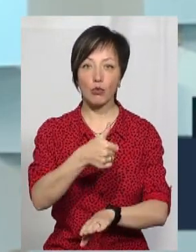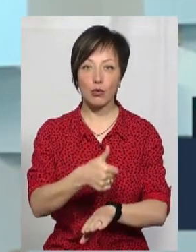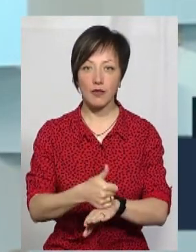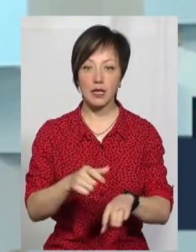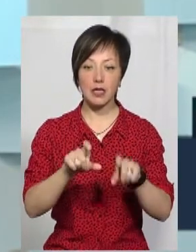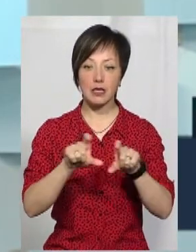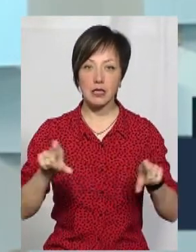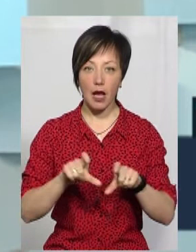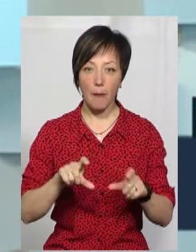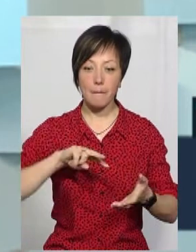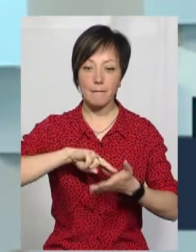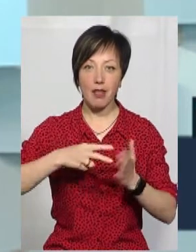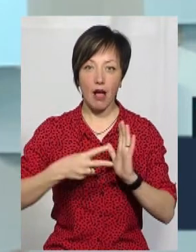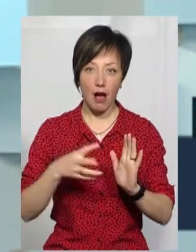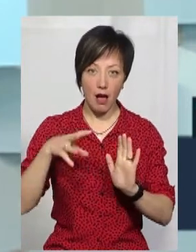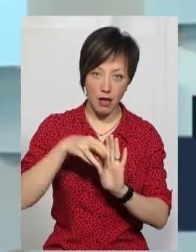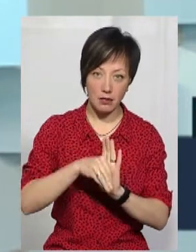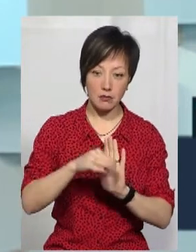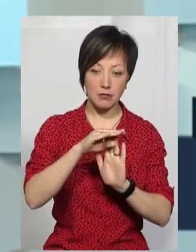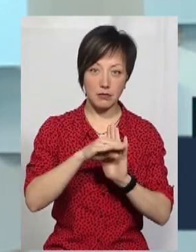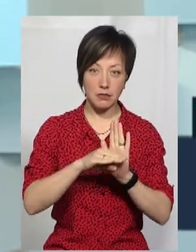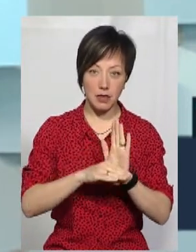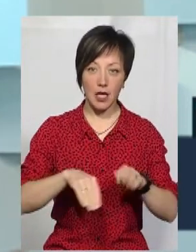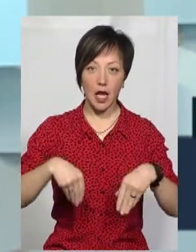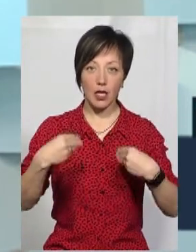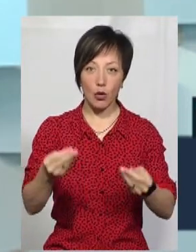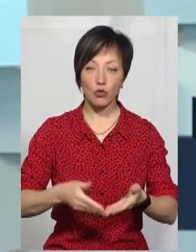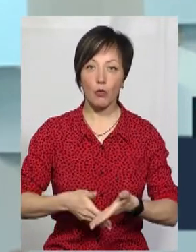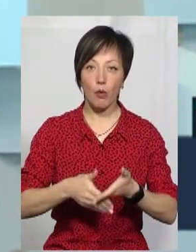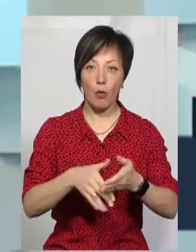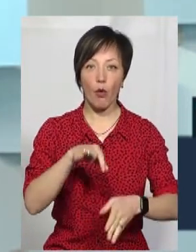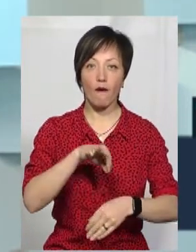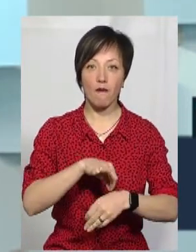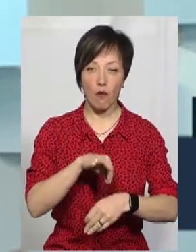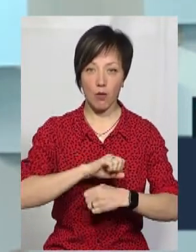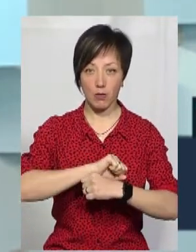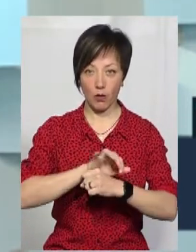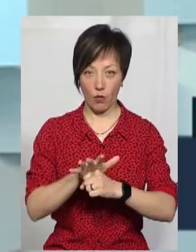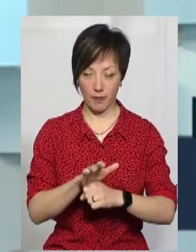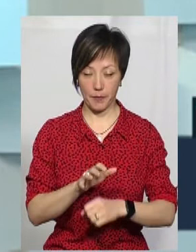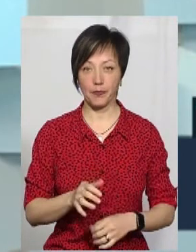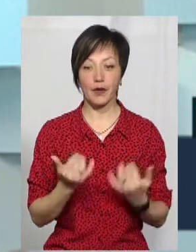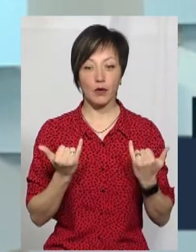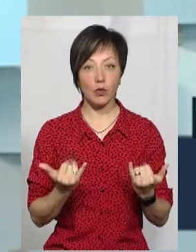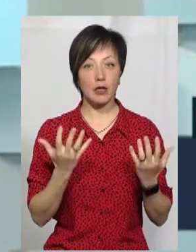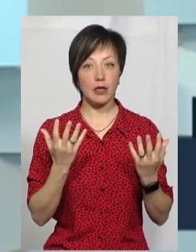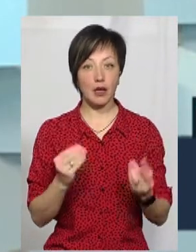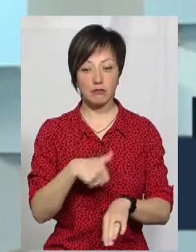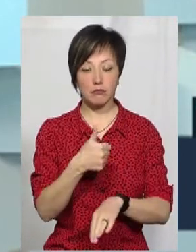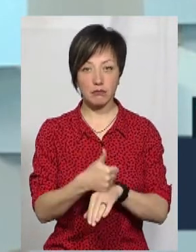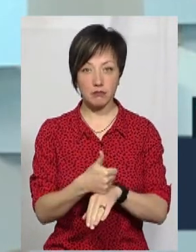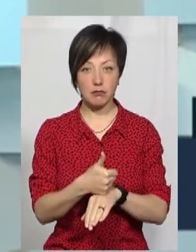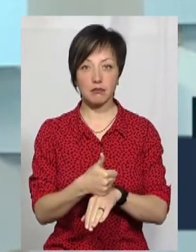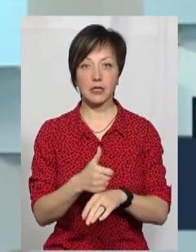передбачені планом перепрофілювання, як базові для надання допомоги медичним особам, які хворі на COVID-19. На сьогоднішній день головним таким закладом